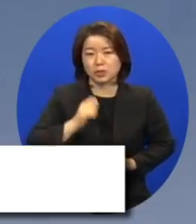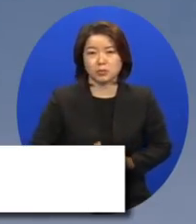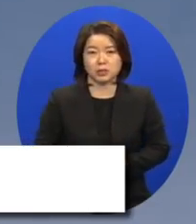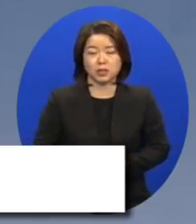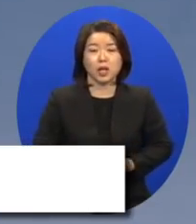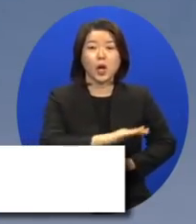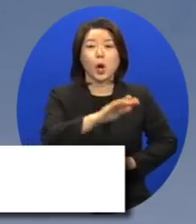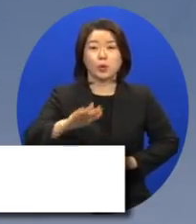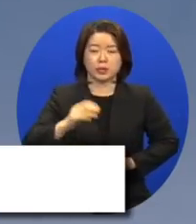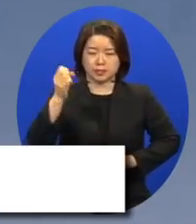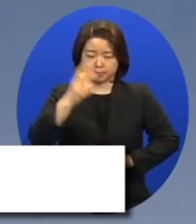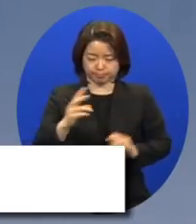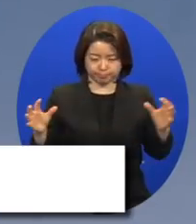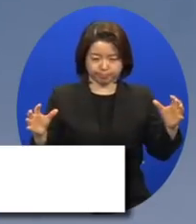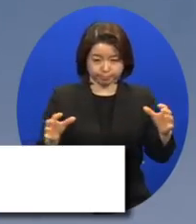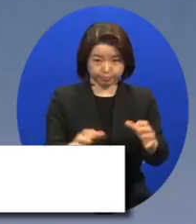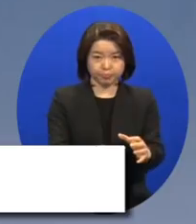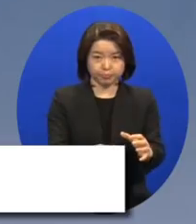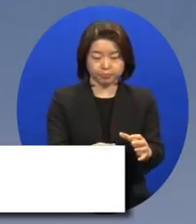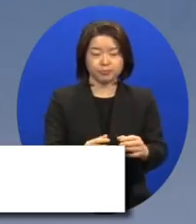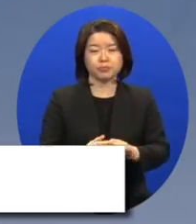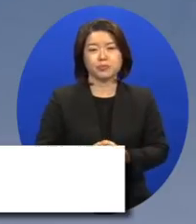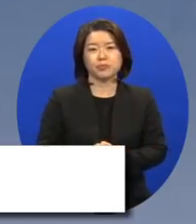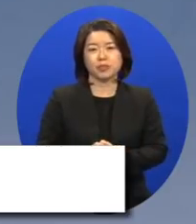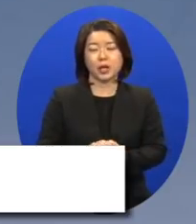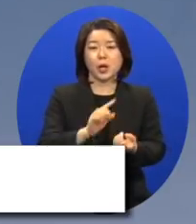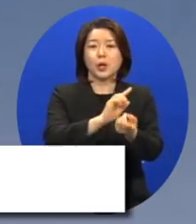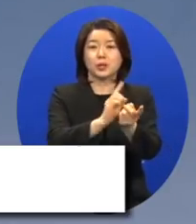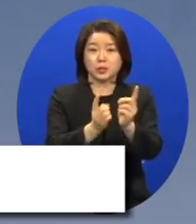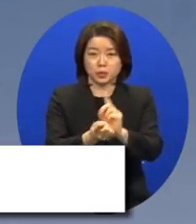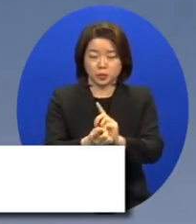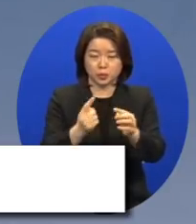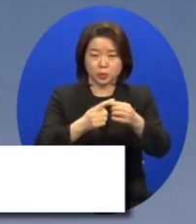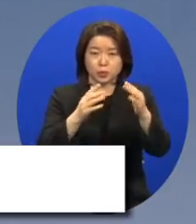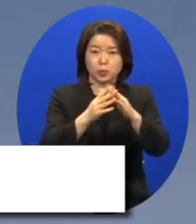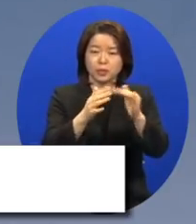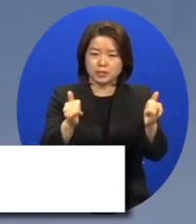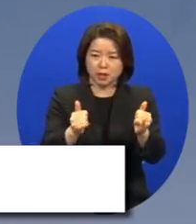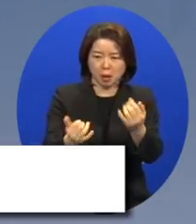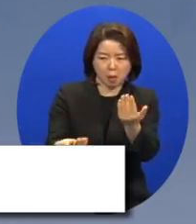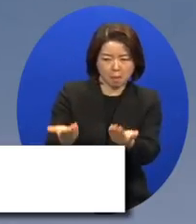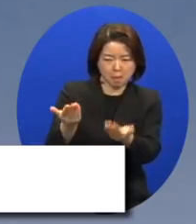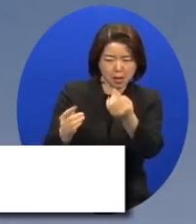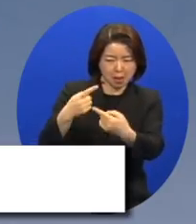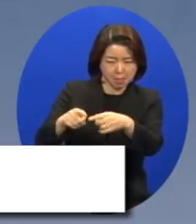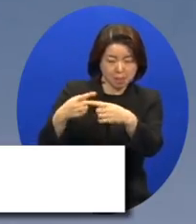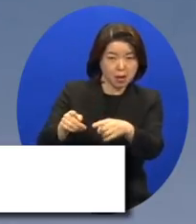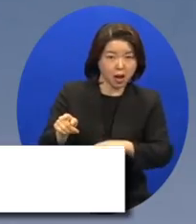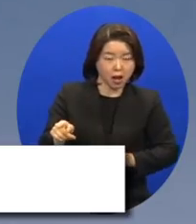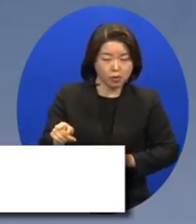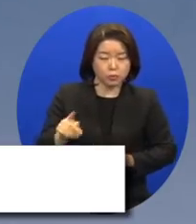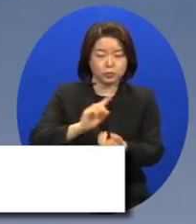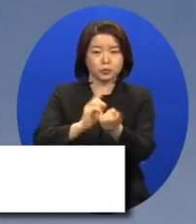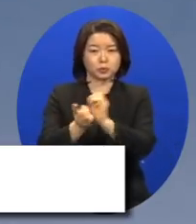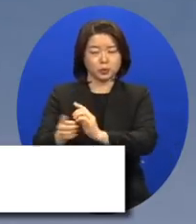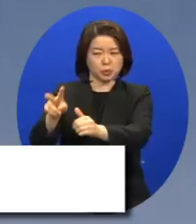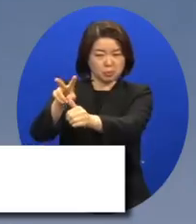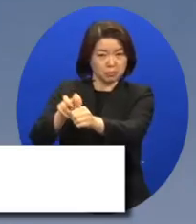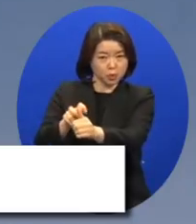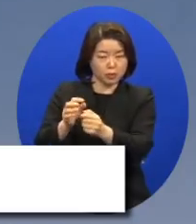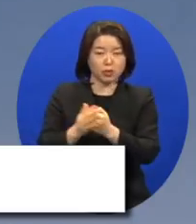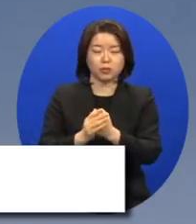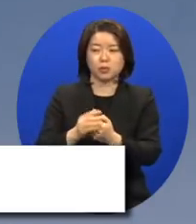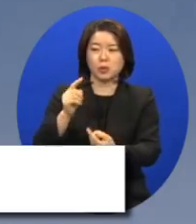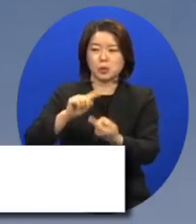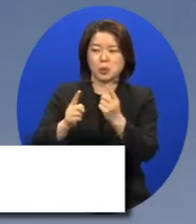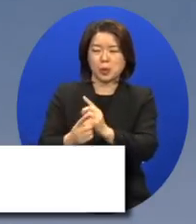여러분 우리가 다시 모여서 서로 교인들 사이에 판단하고 또 서로 미워하고 서로